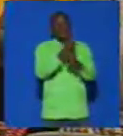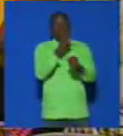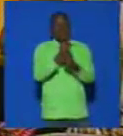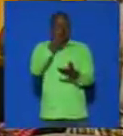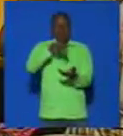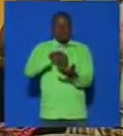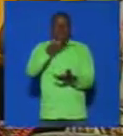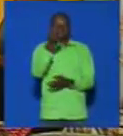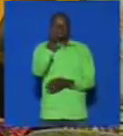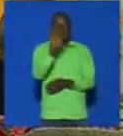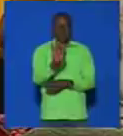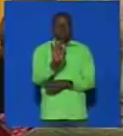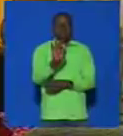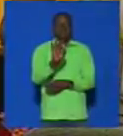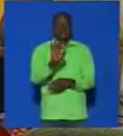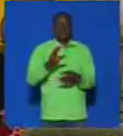2019